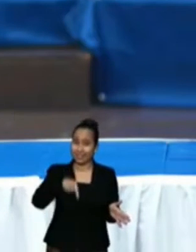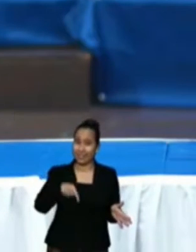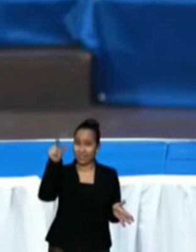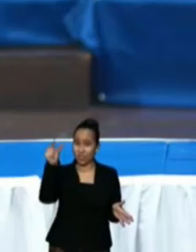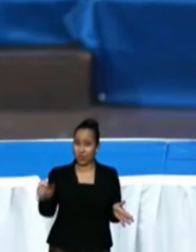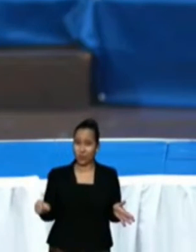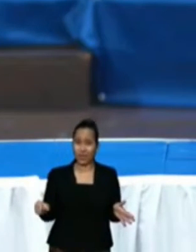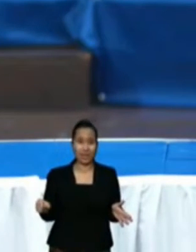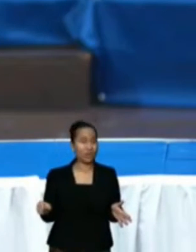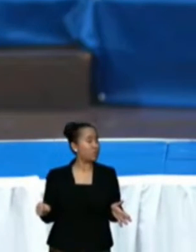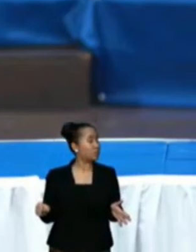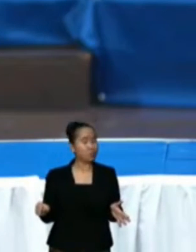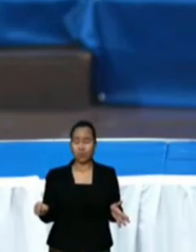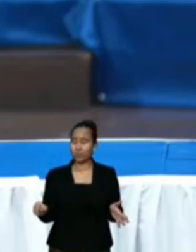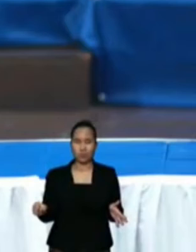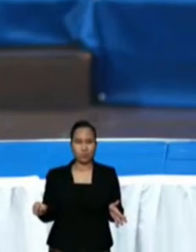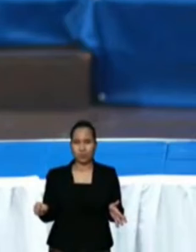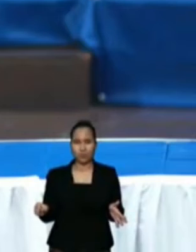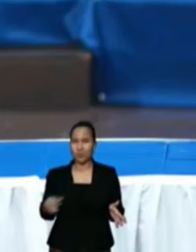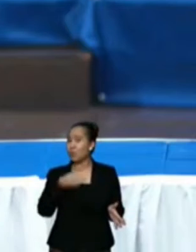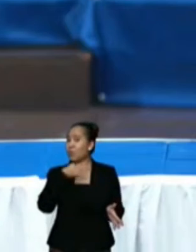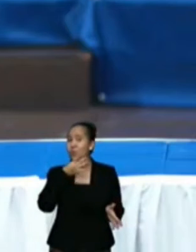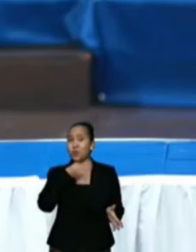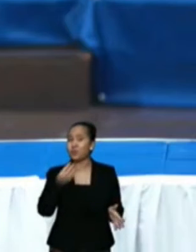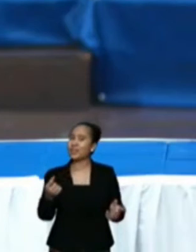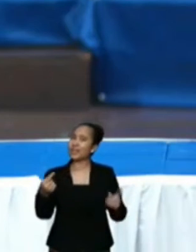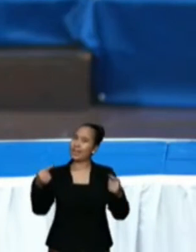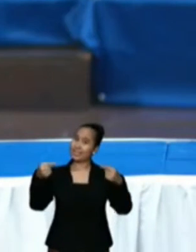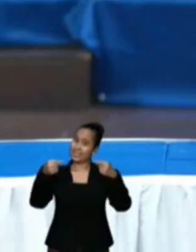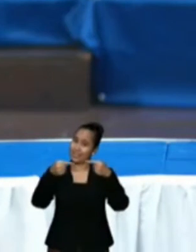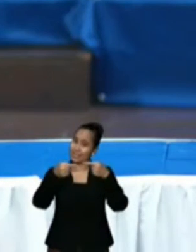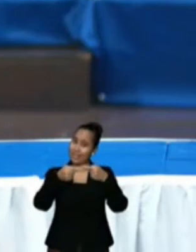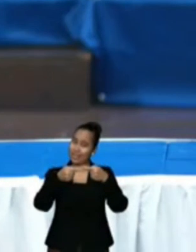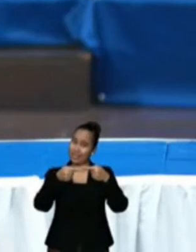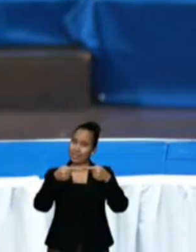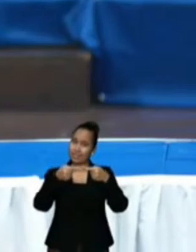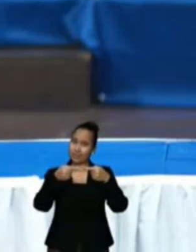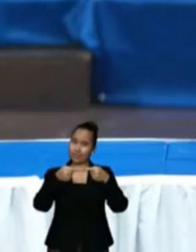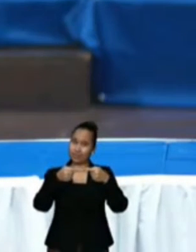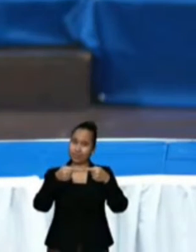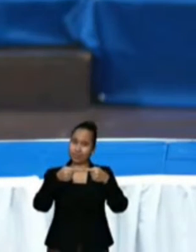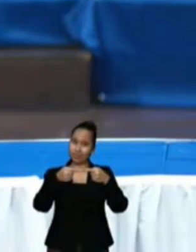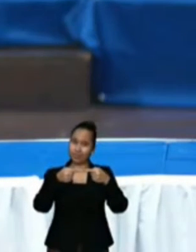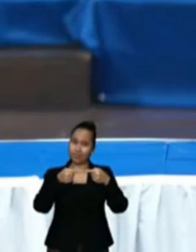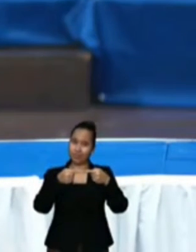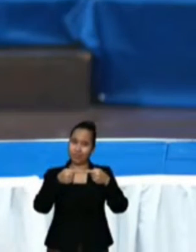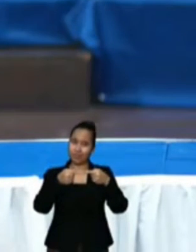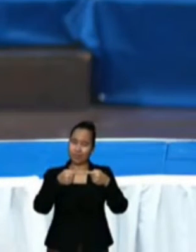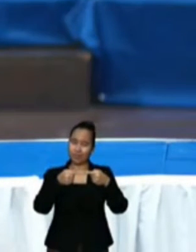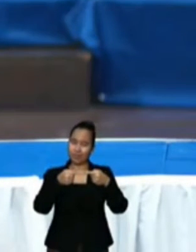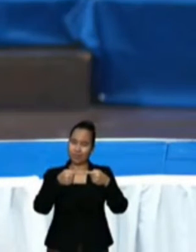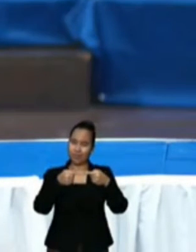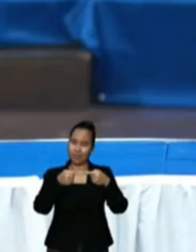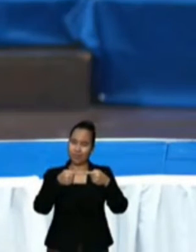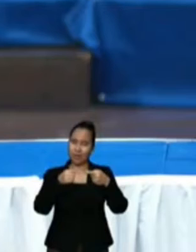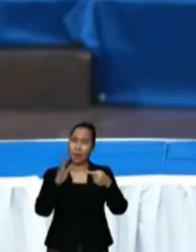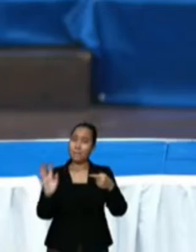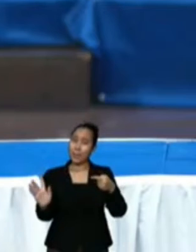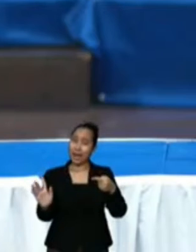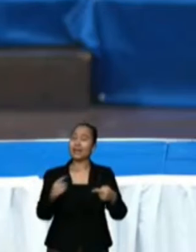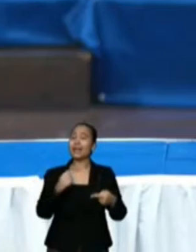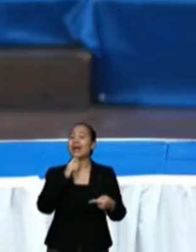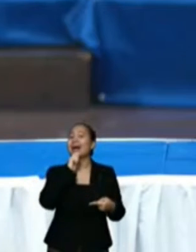dat de mensen geen test hoeven te brengen of te overleggen, maar dat men geadviseerd zal